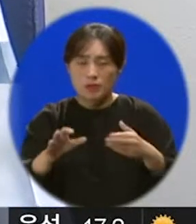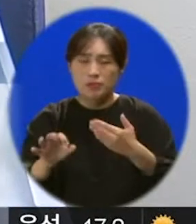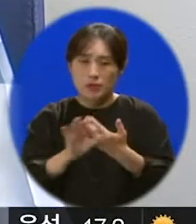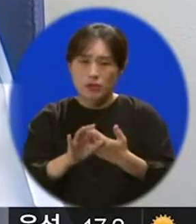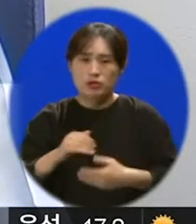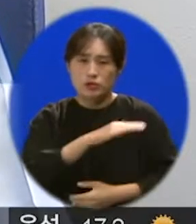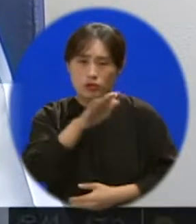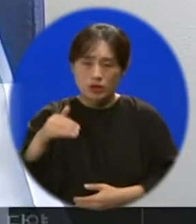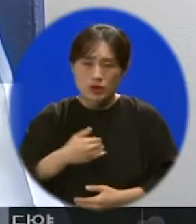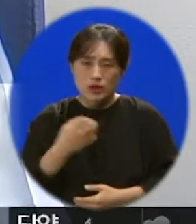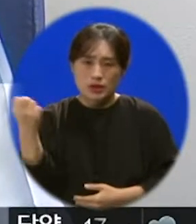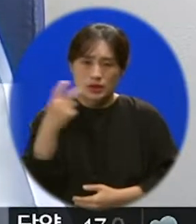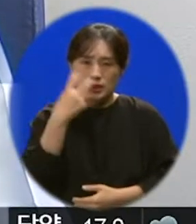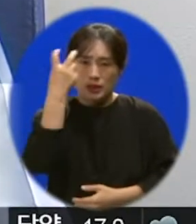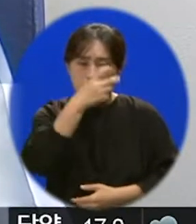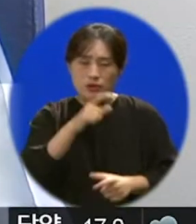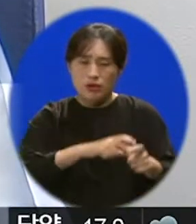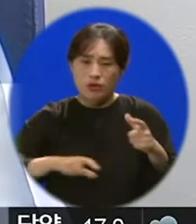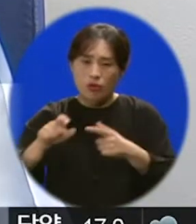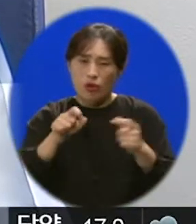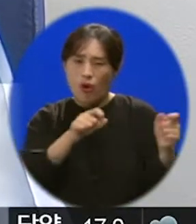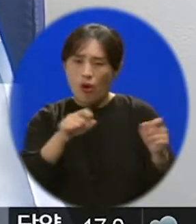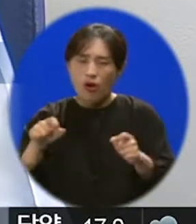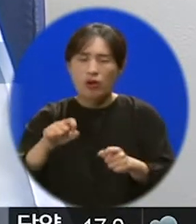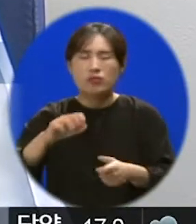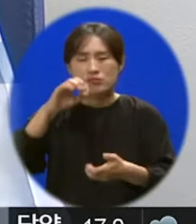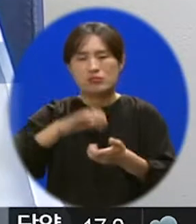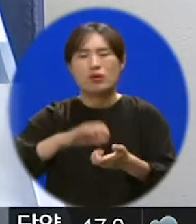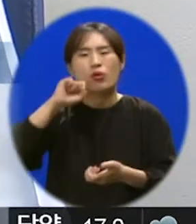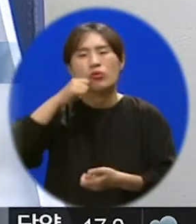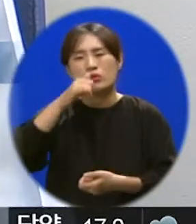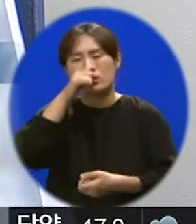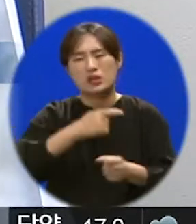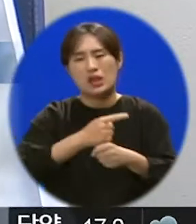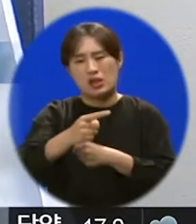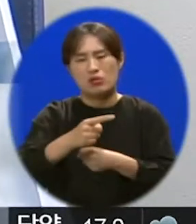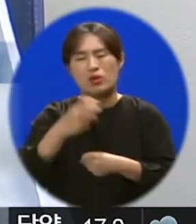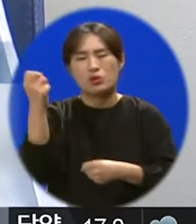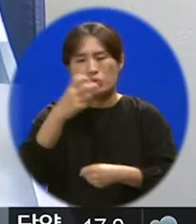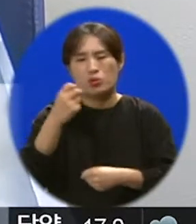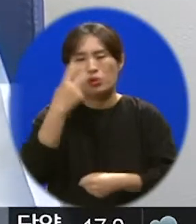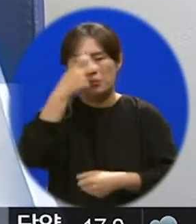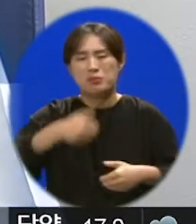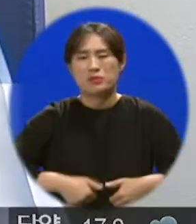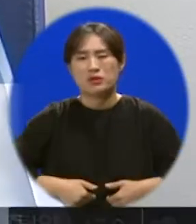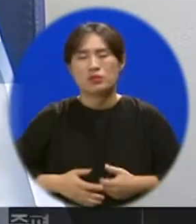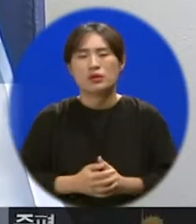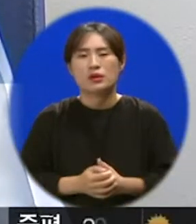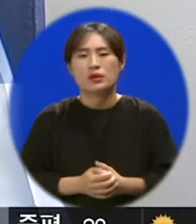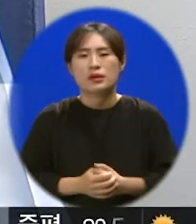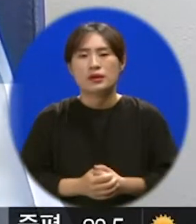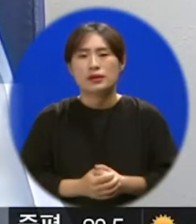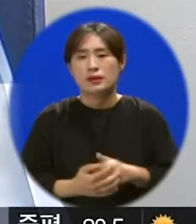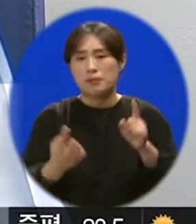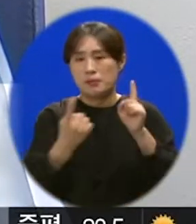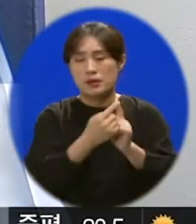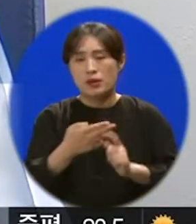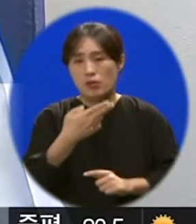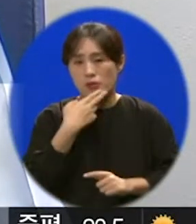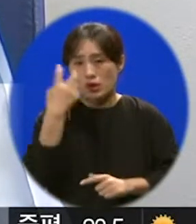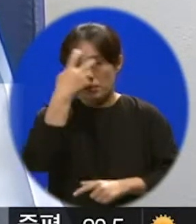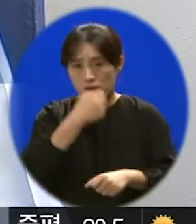아 감사를 더 미루는 건 어렵기 때문에 면역 내년도 일정이 다 있지 않겠습니까 그래서 비드맨 감사가